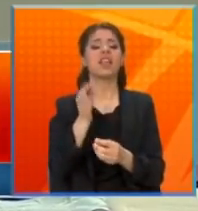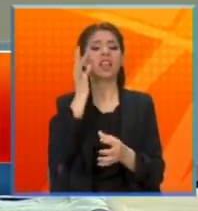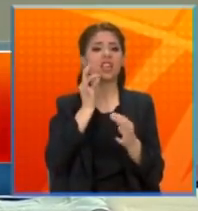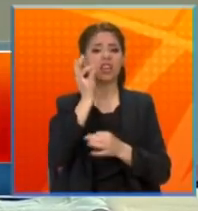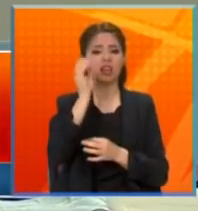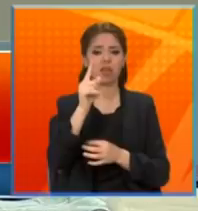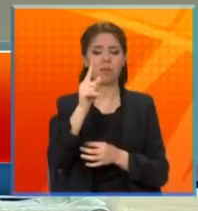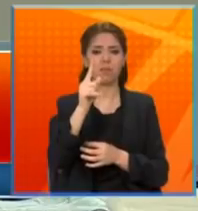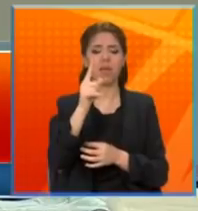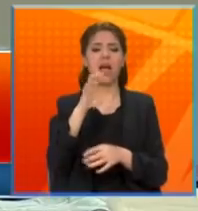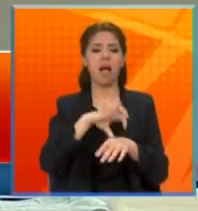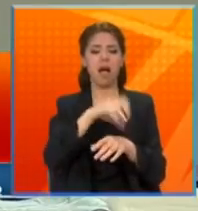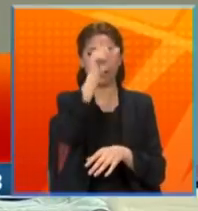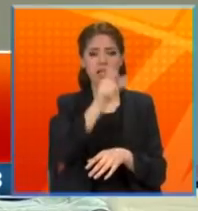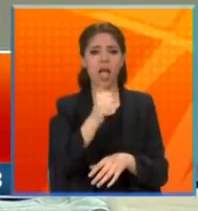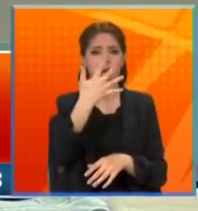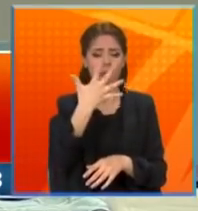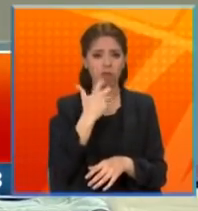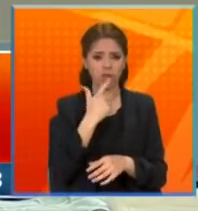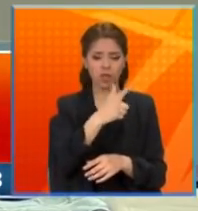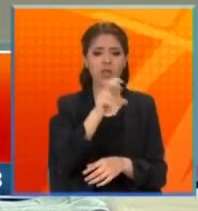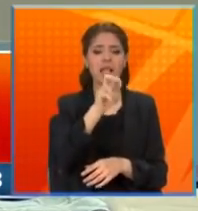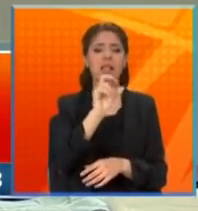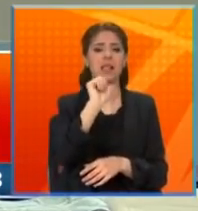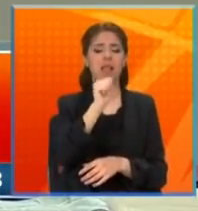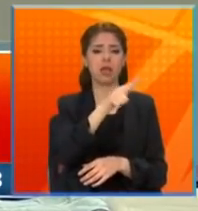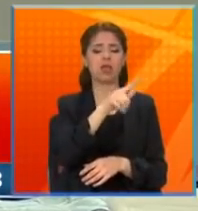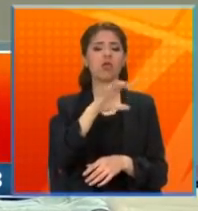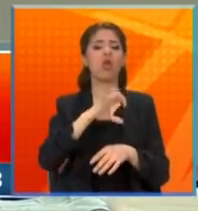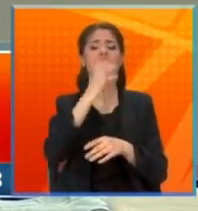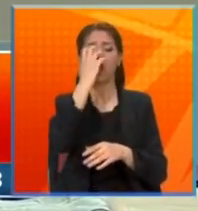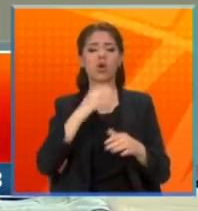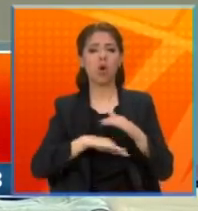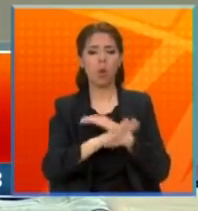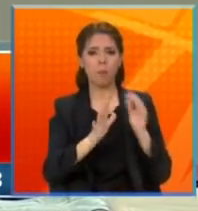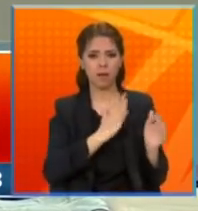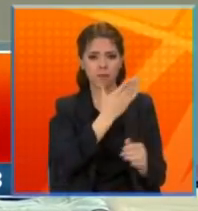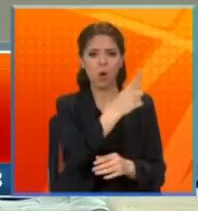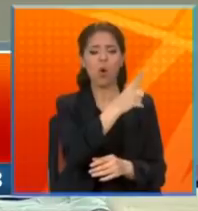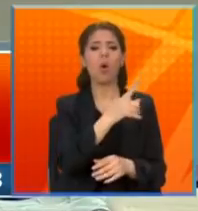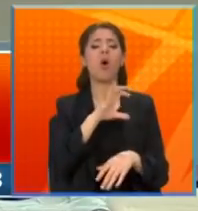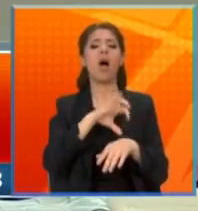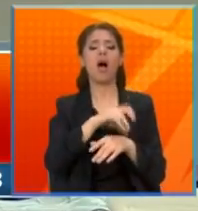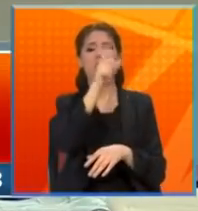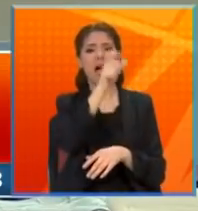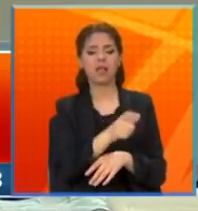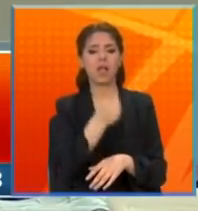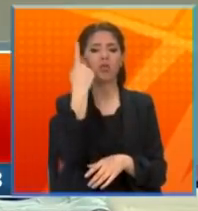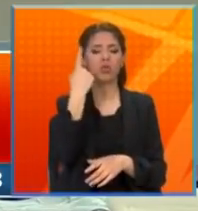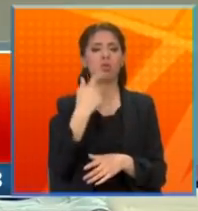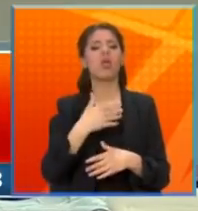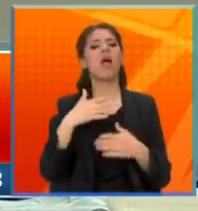Bir hastamız 65 yaşında 8 gün yoğun bakımda kalan bir hastamız idi. O hastamız dün itibariyle taburcu